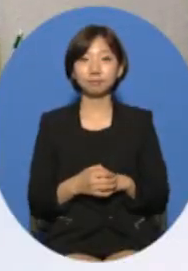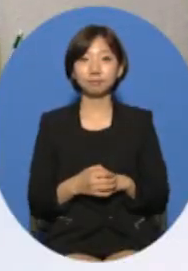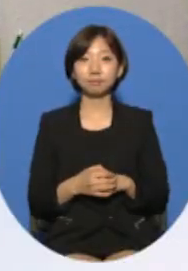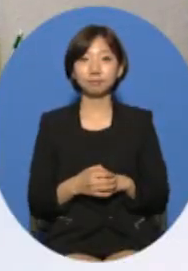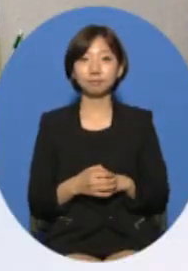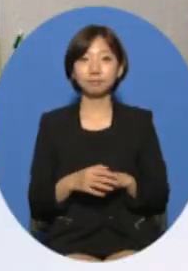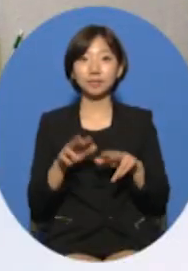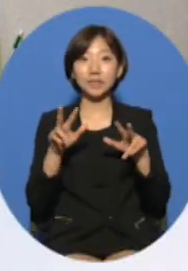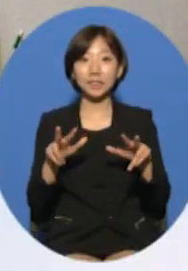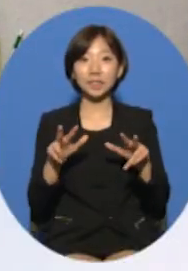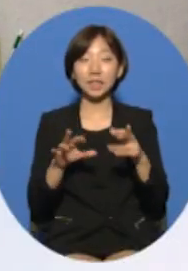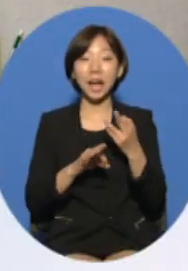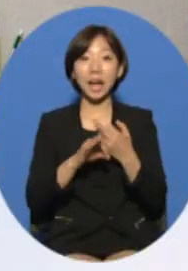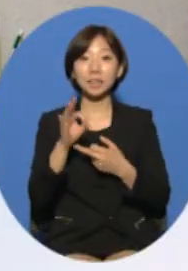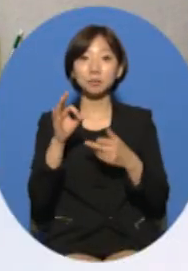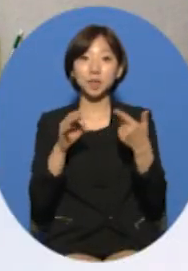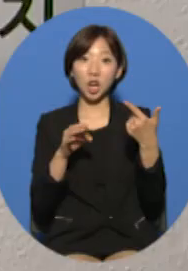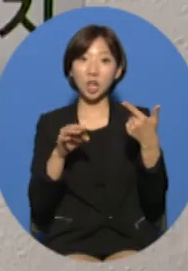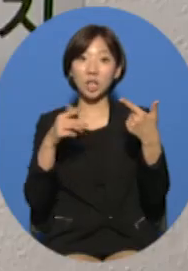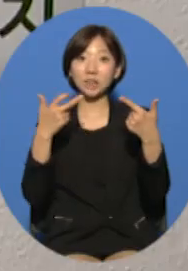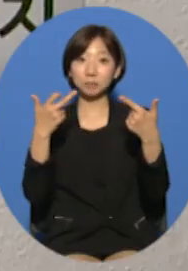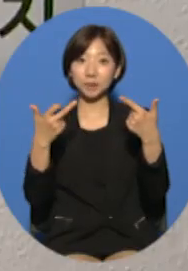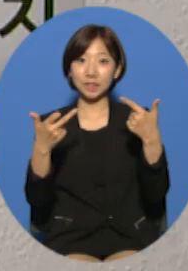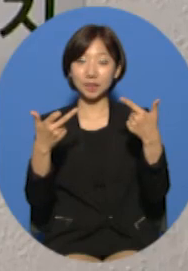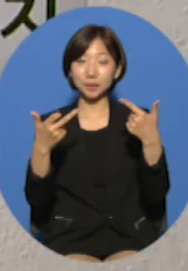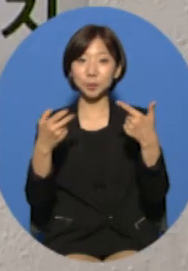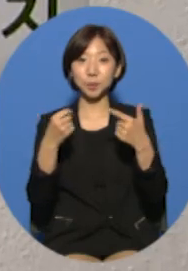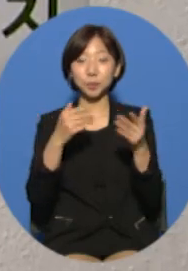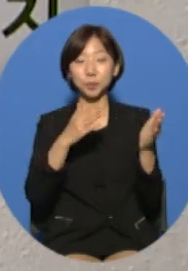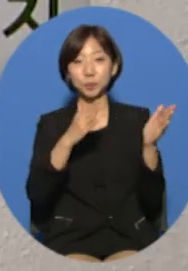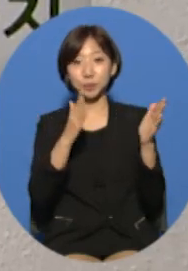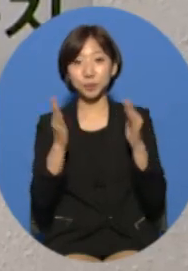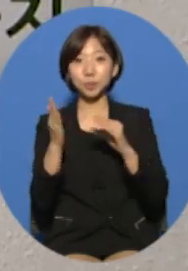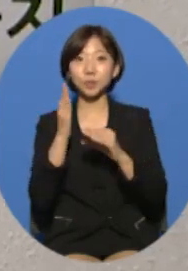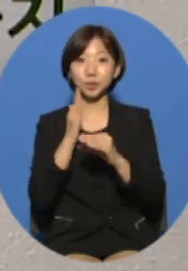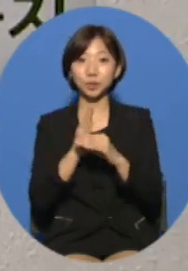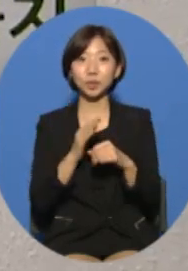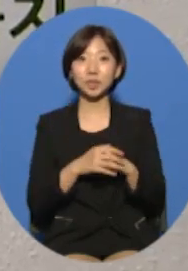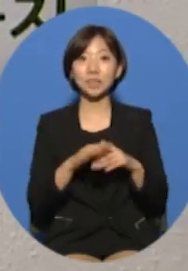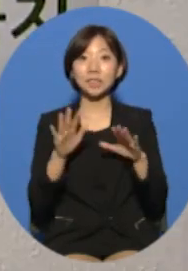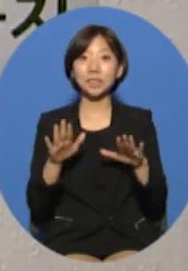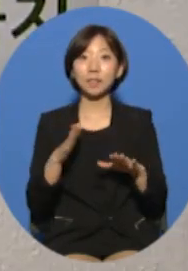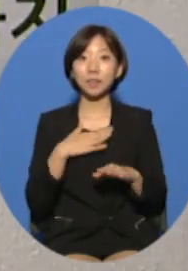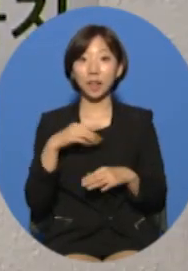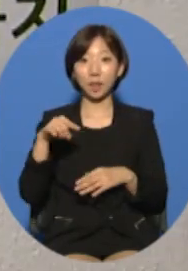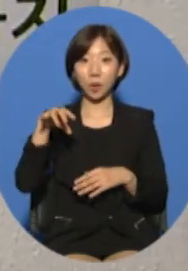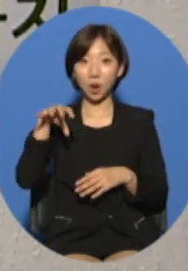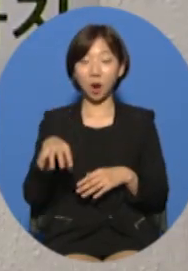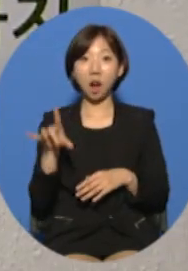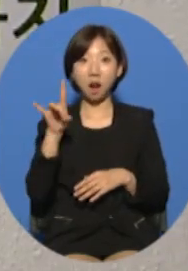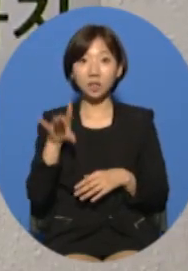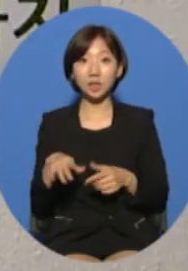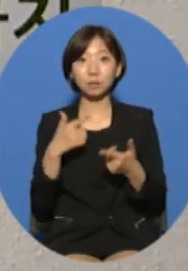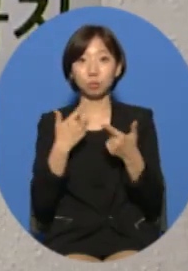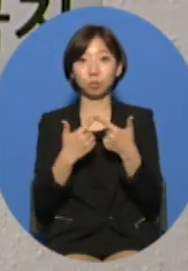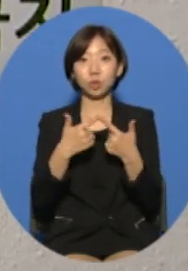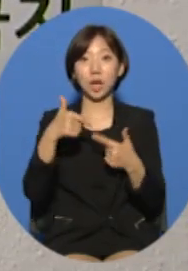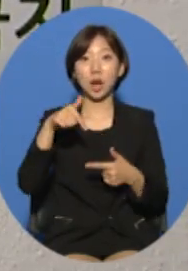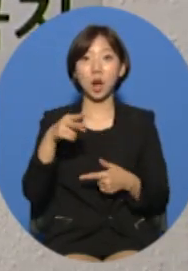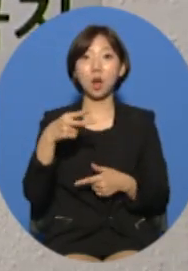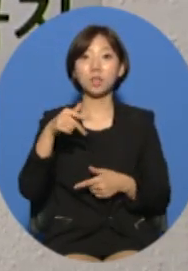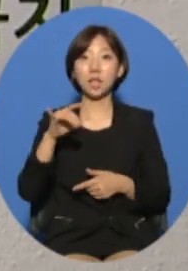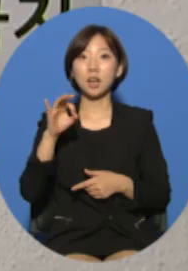네, 지금 시각이 오전 6시 17분을 조금 넘어가고 있는데요. 지금 제가 나와 있는 이곳은 부산